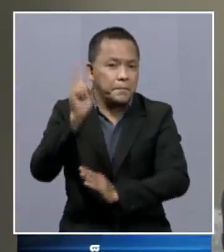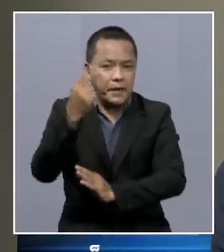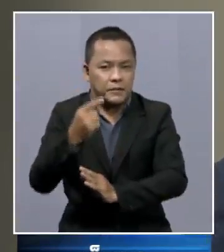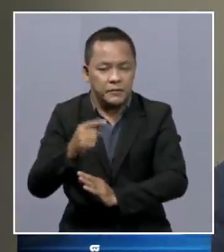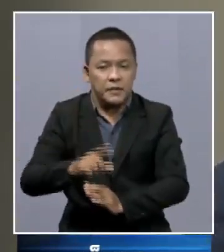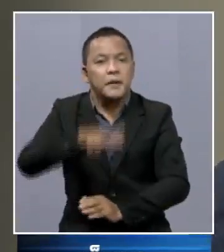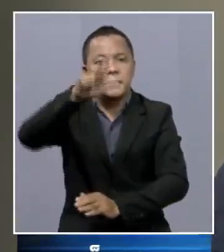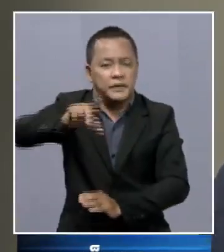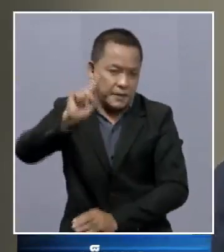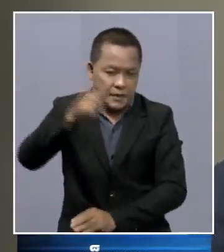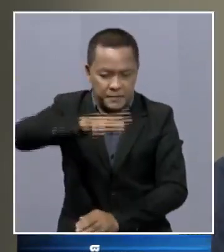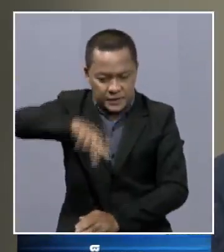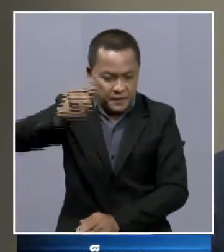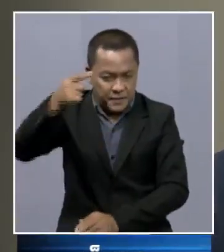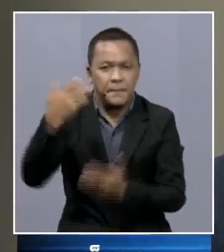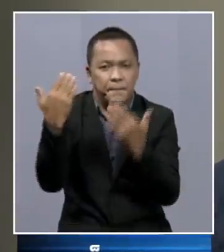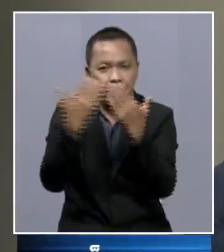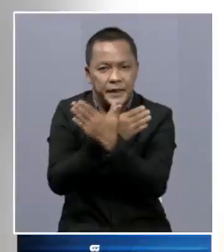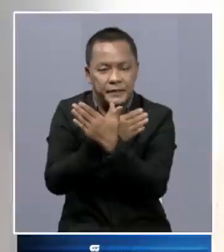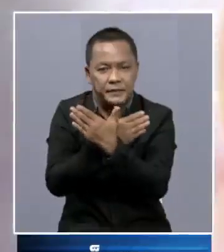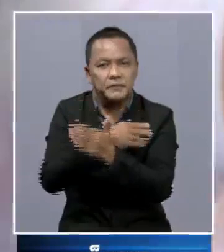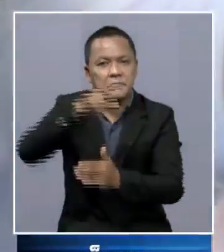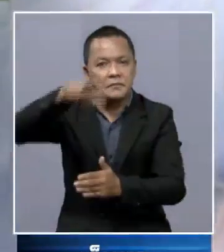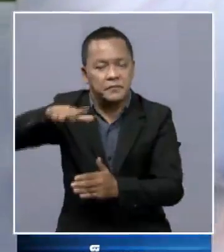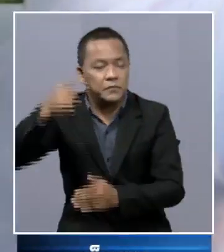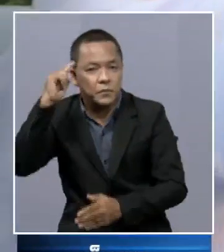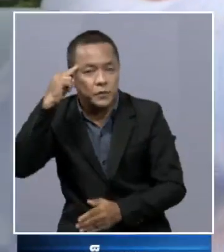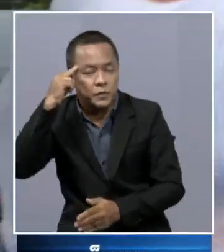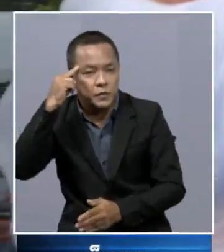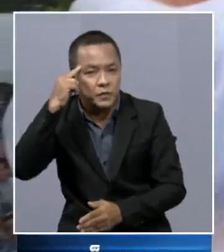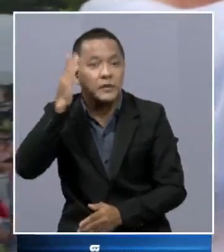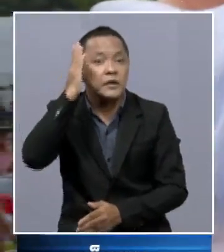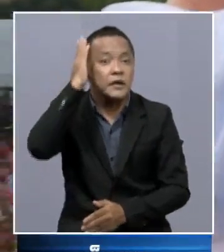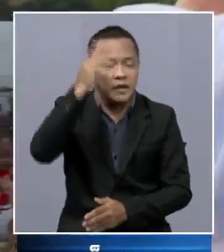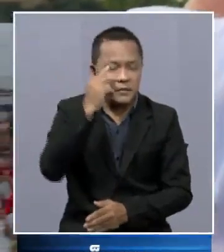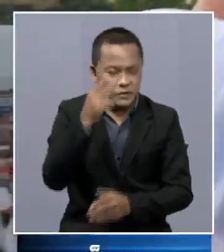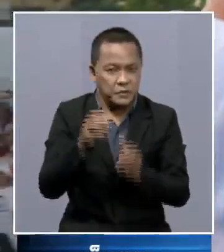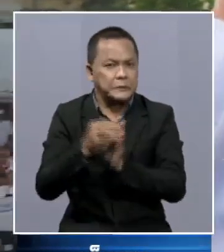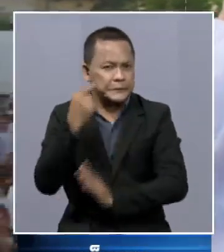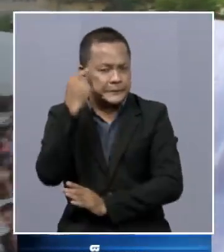ครษ